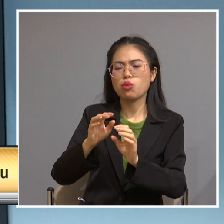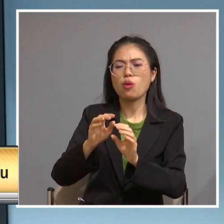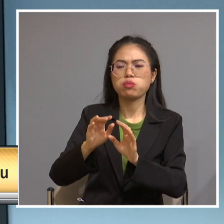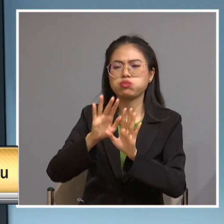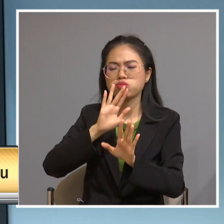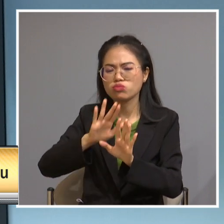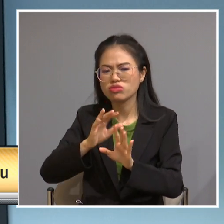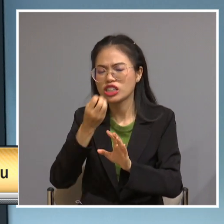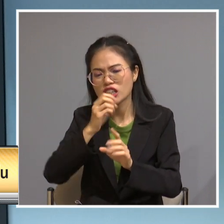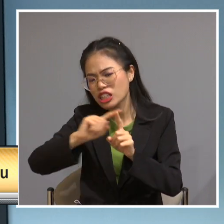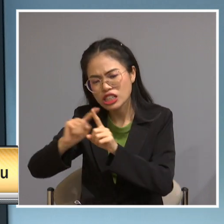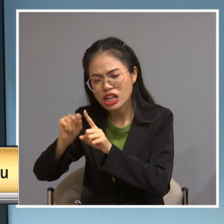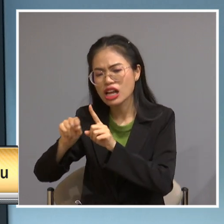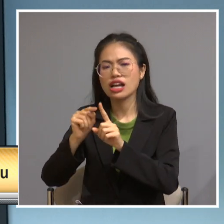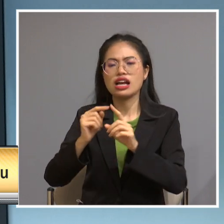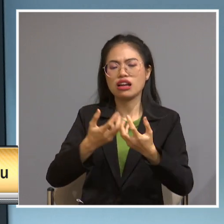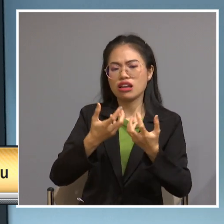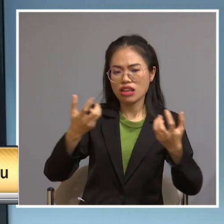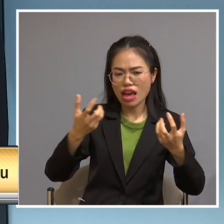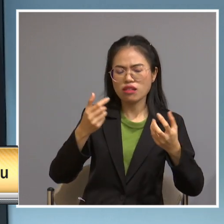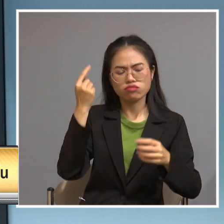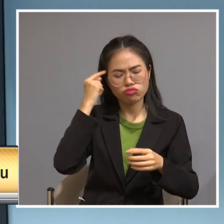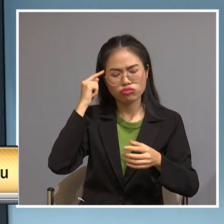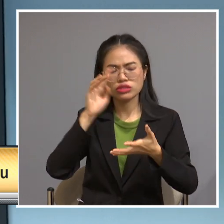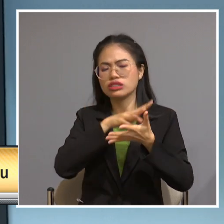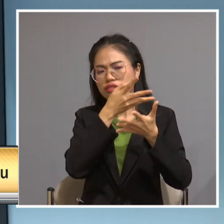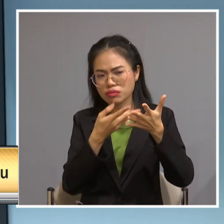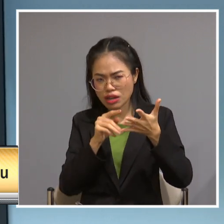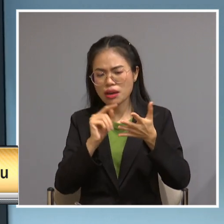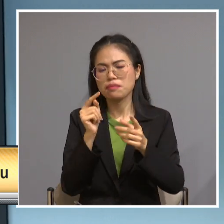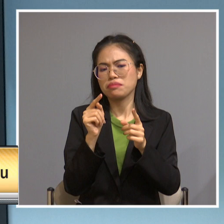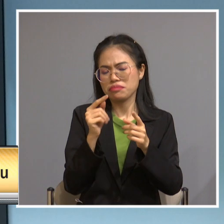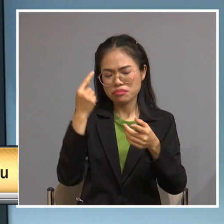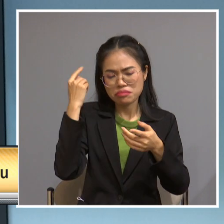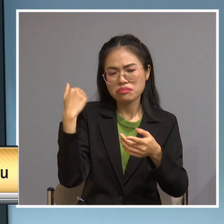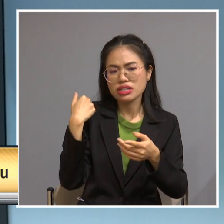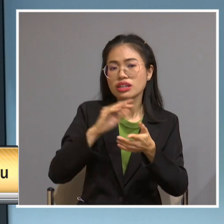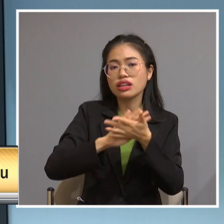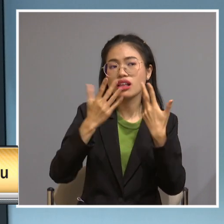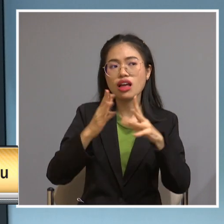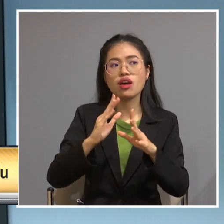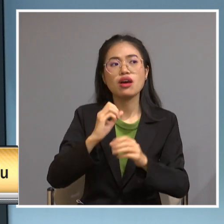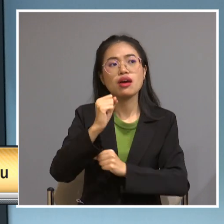ขยะ ซึมีแนวทางออกไปหมดแล้วถ้ผมไม่ผด 2 ปี 2560 ที่เราออกไป